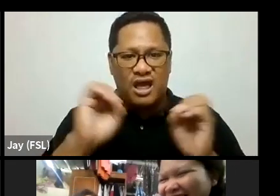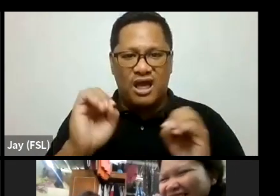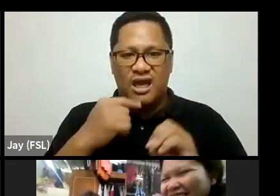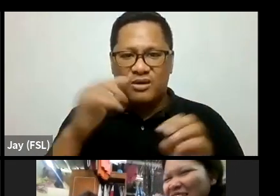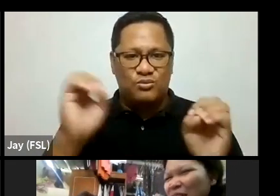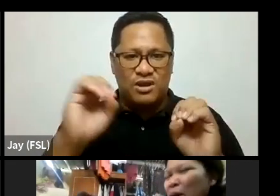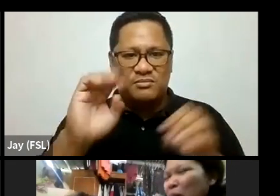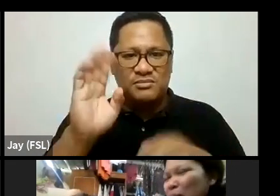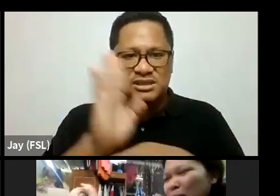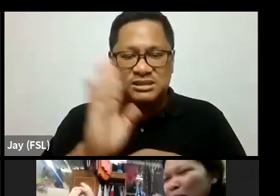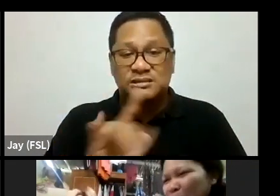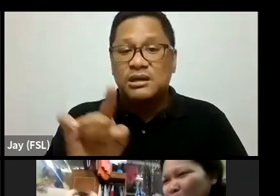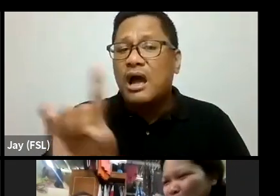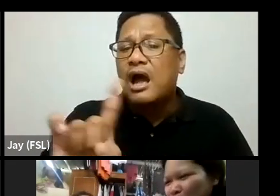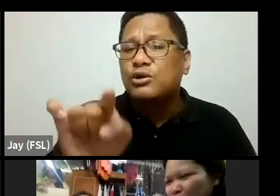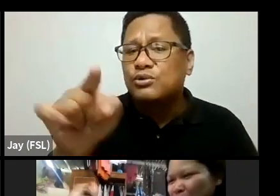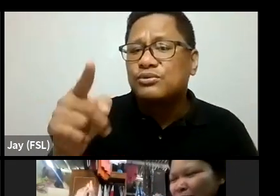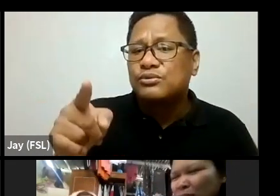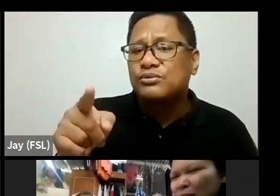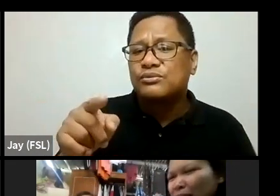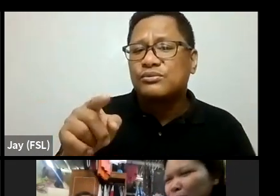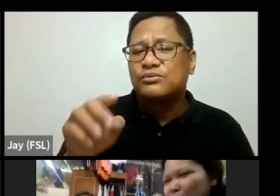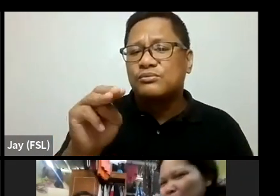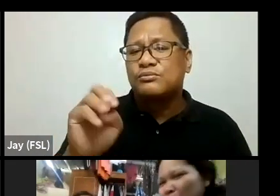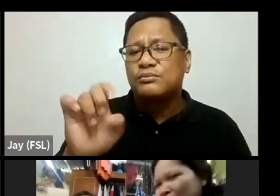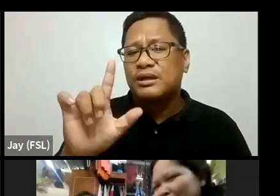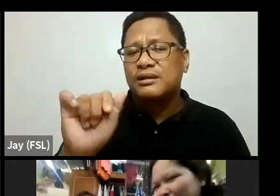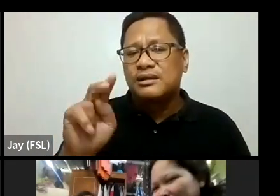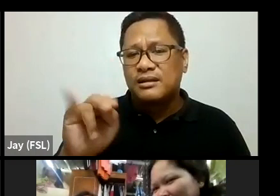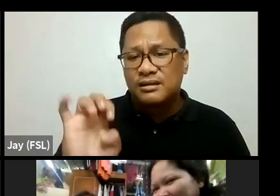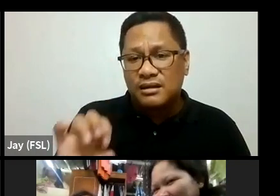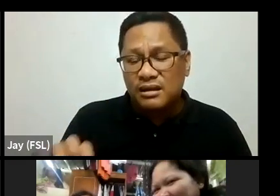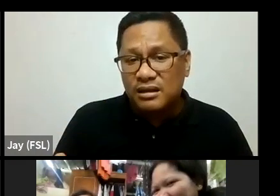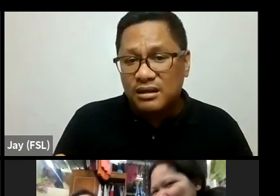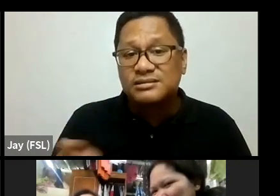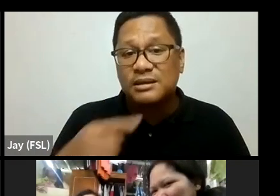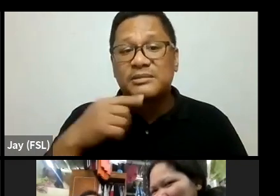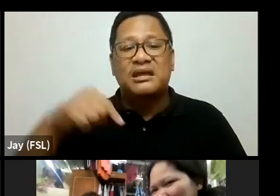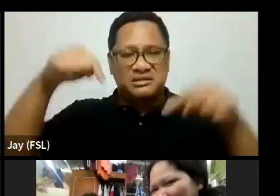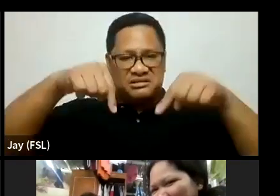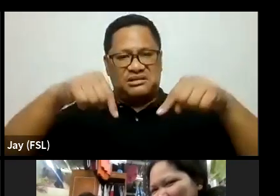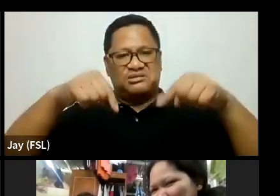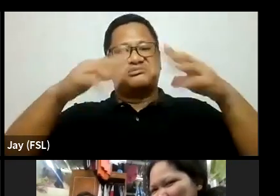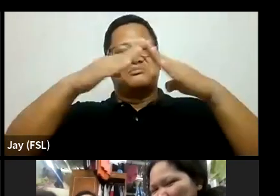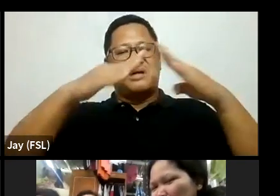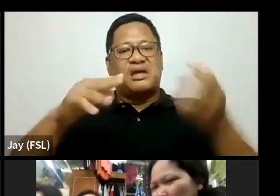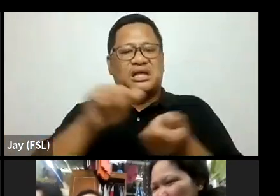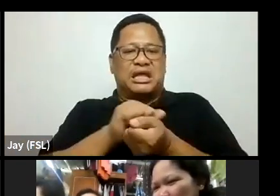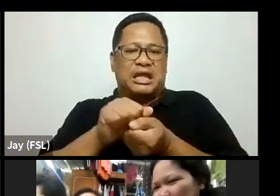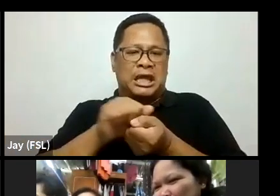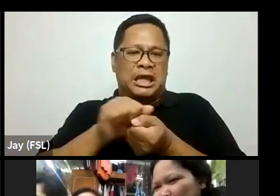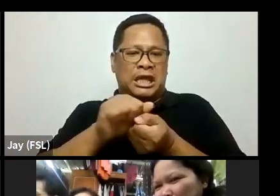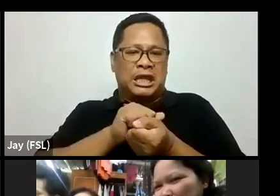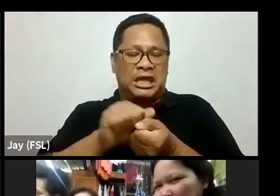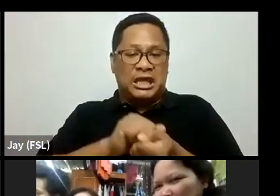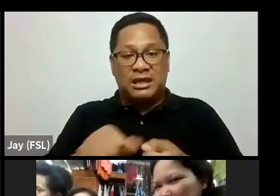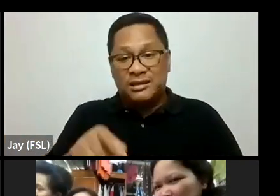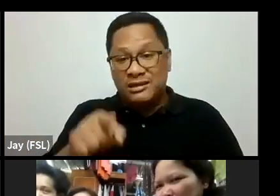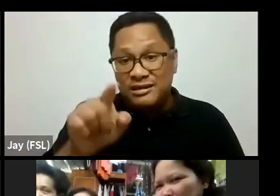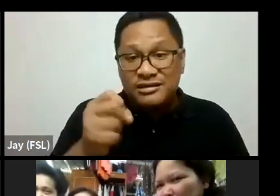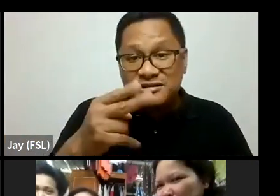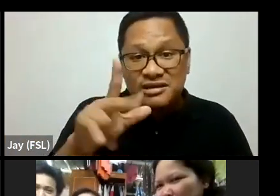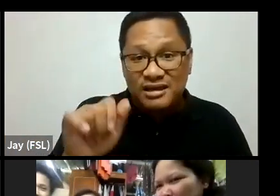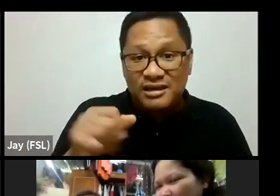Wala po. Wala? Anong hanap buhay mo, Melanie? Wala po, sa bahay lang. Bahay lang. Si Sheila, bata pa naman